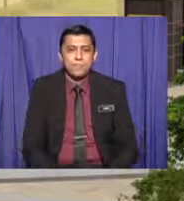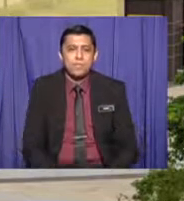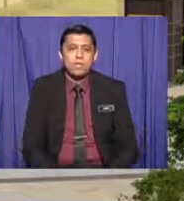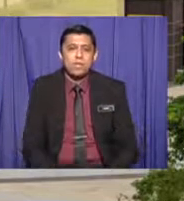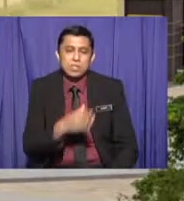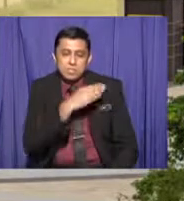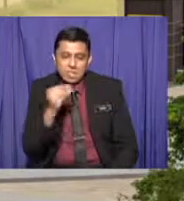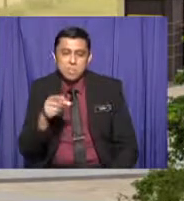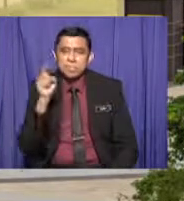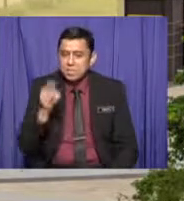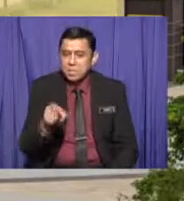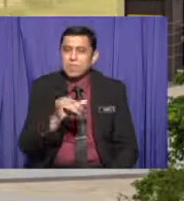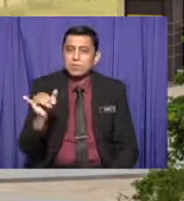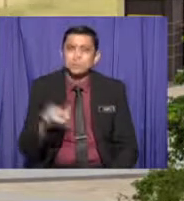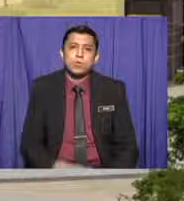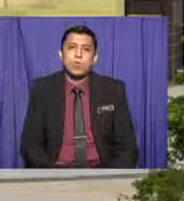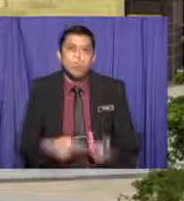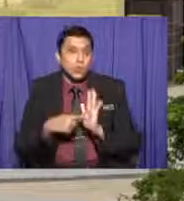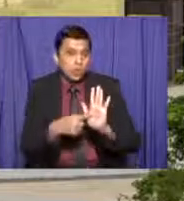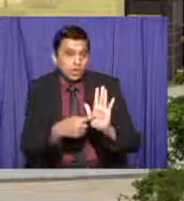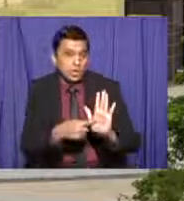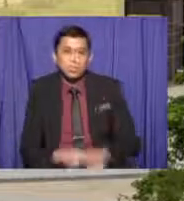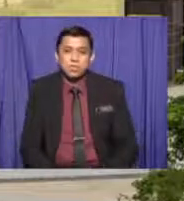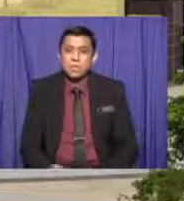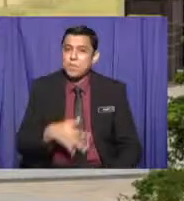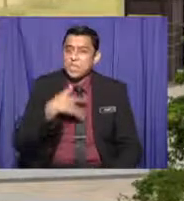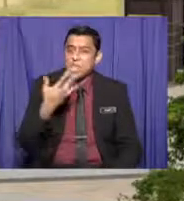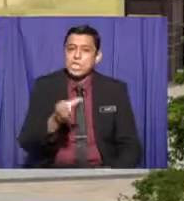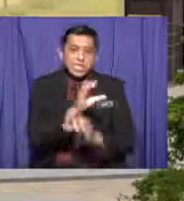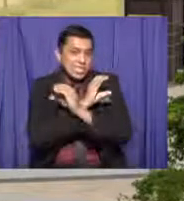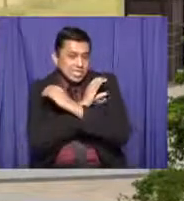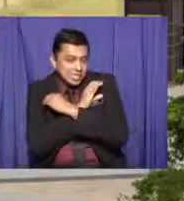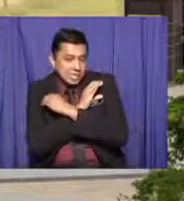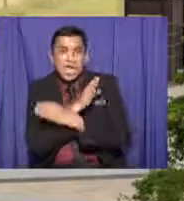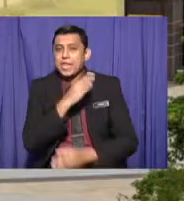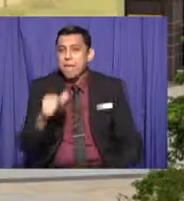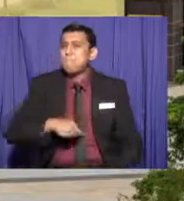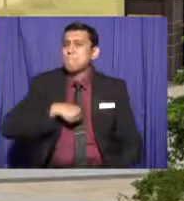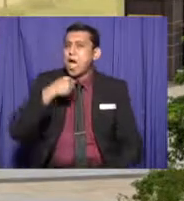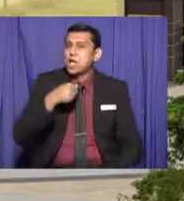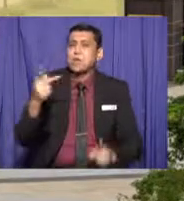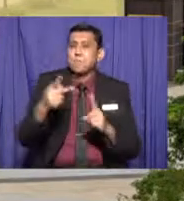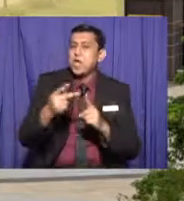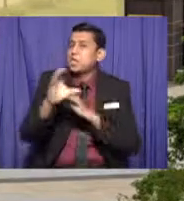Dan semestinya menunjukkan perasaan cinta dan bangga terhadap negara.